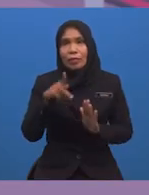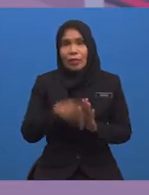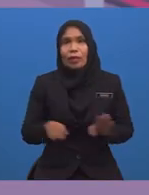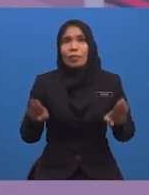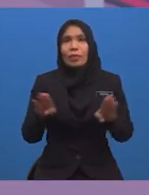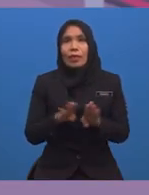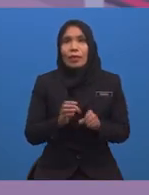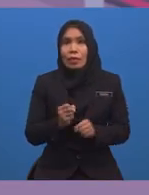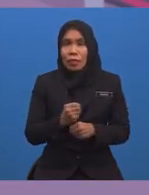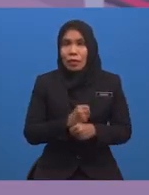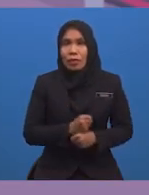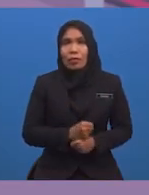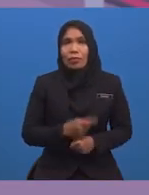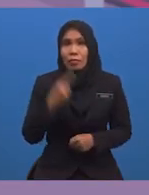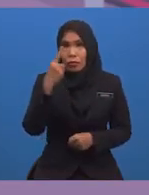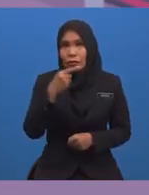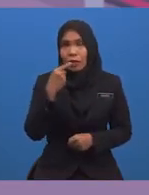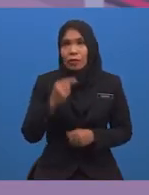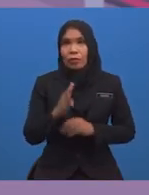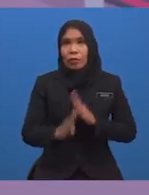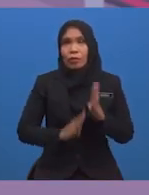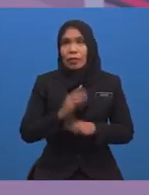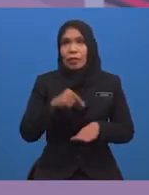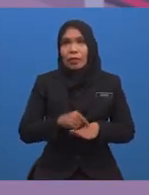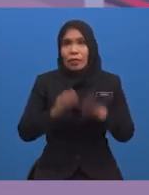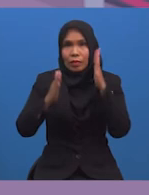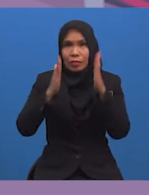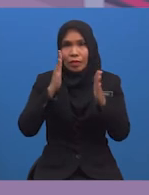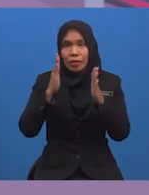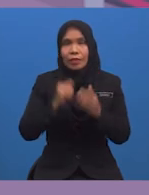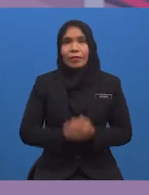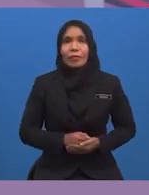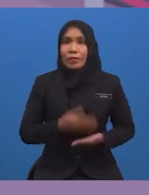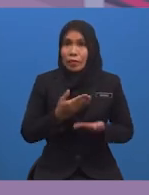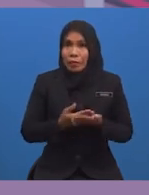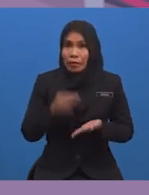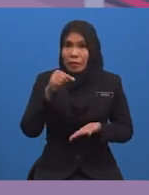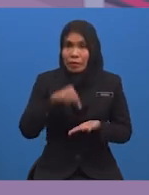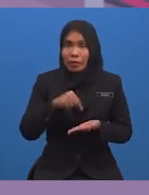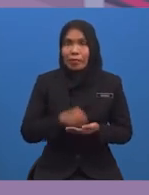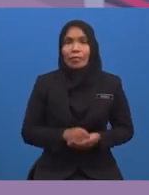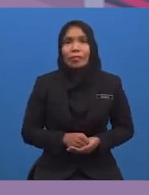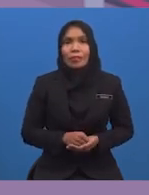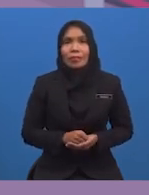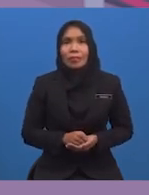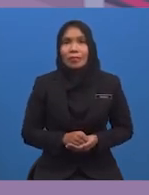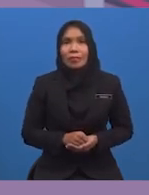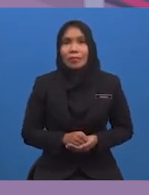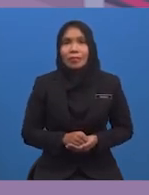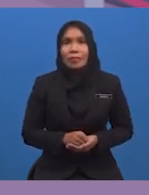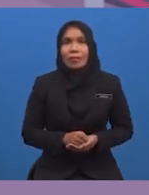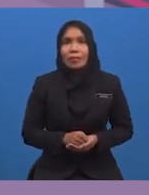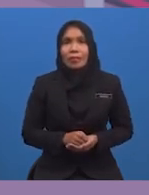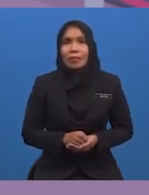Baiklah, murid-murid. Sampai di sini dahulu pembelajaran kita pada hari ini. Renungkan